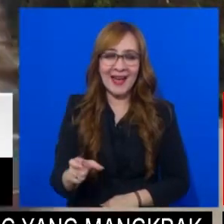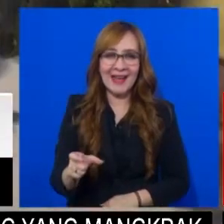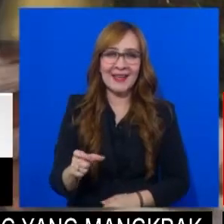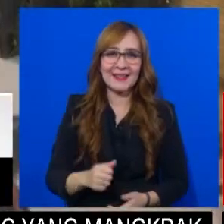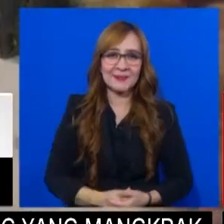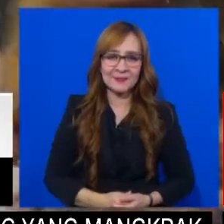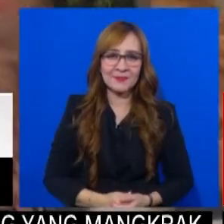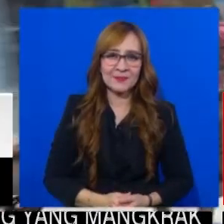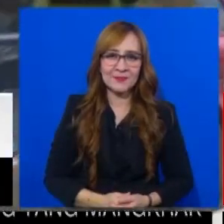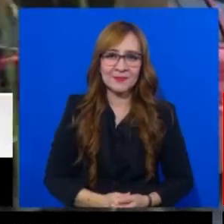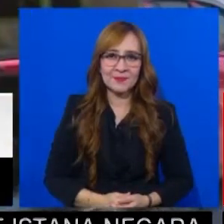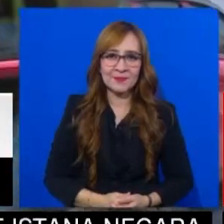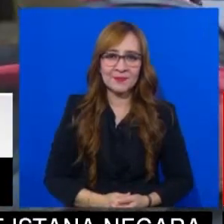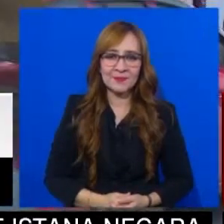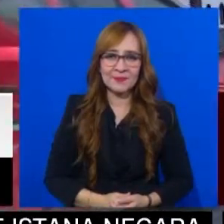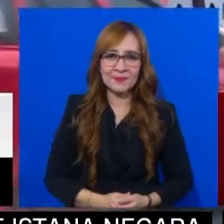Toba ini.